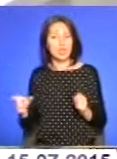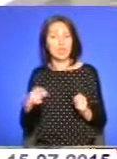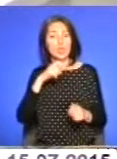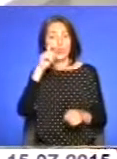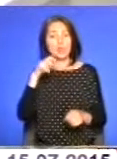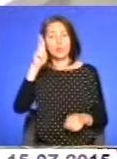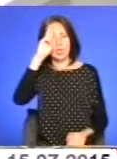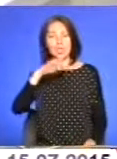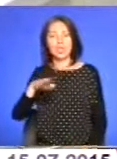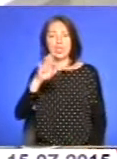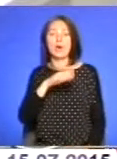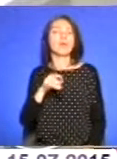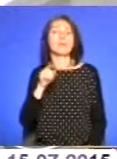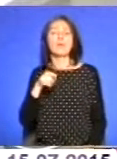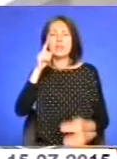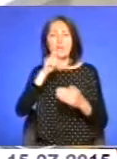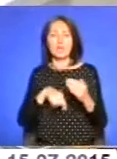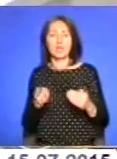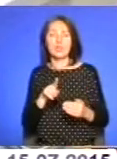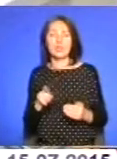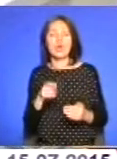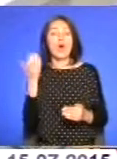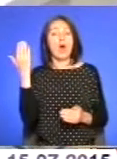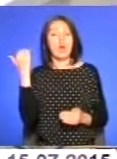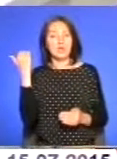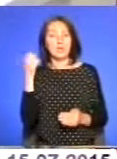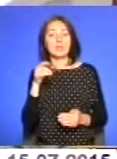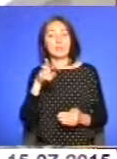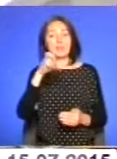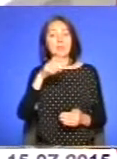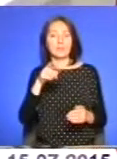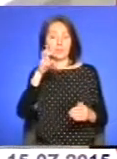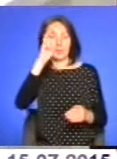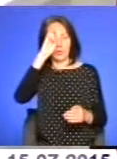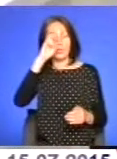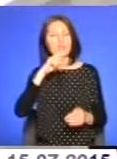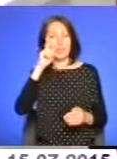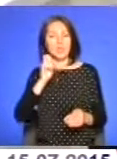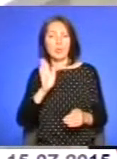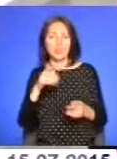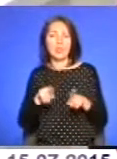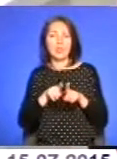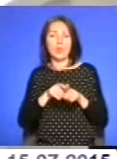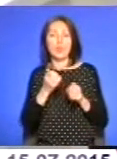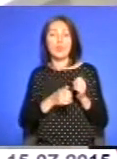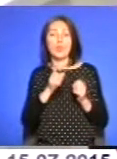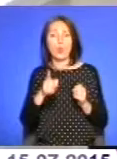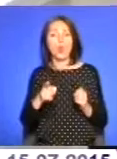української держави. А він вірив, що колись вона буде такою. Кожен